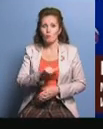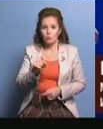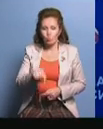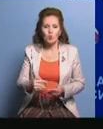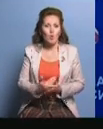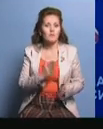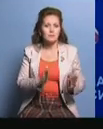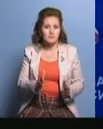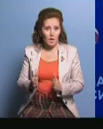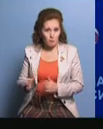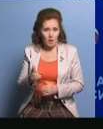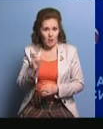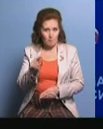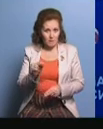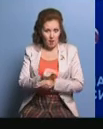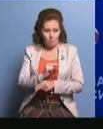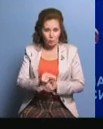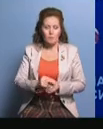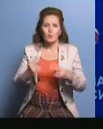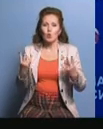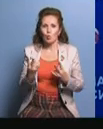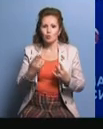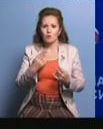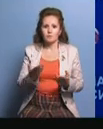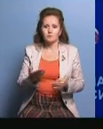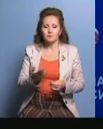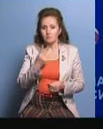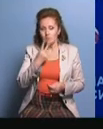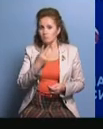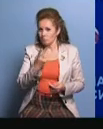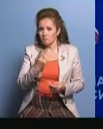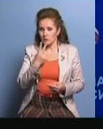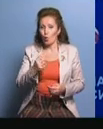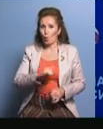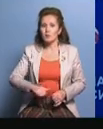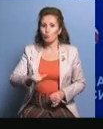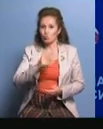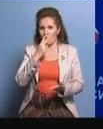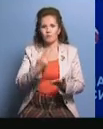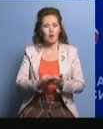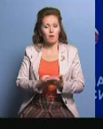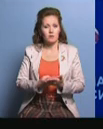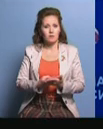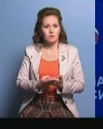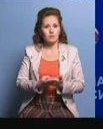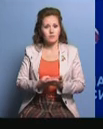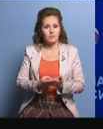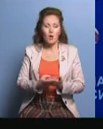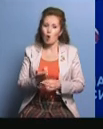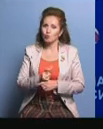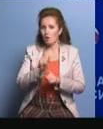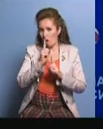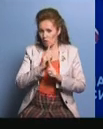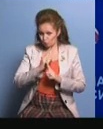ремонта. Надо отдать должное, что Удмуртия выглядит, скажем так, особенно